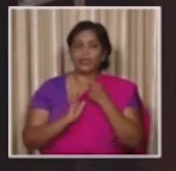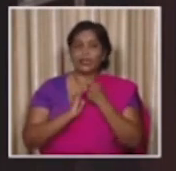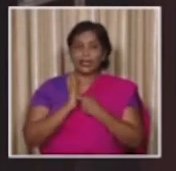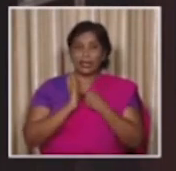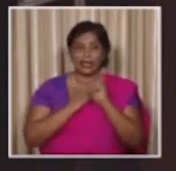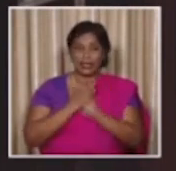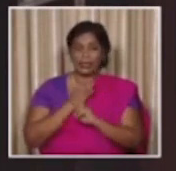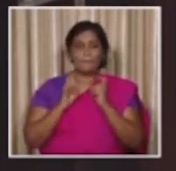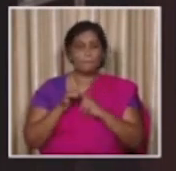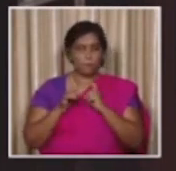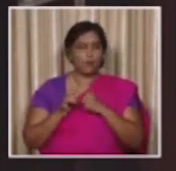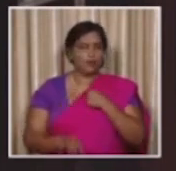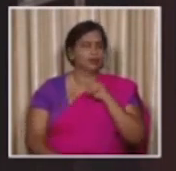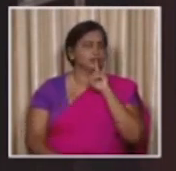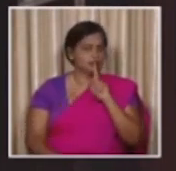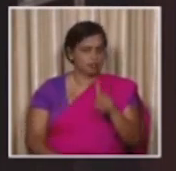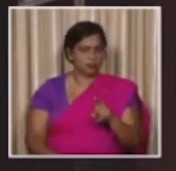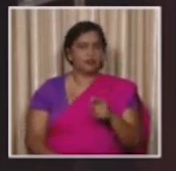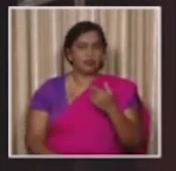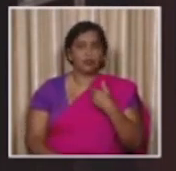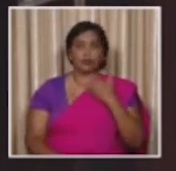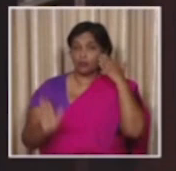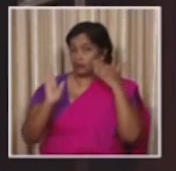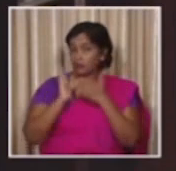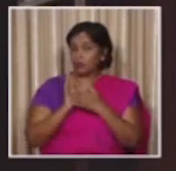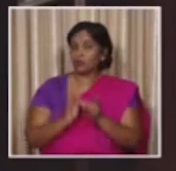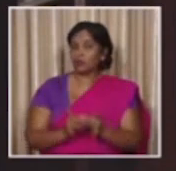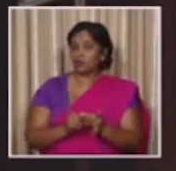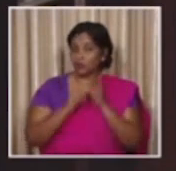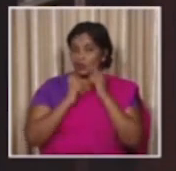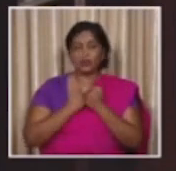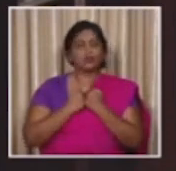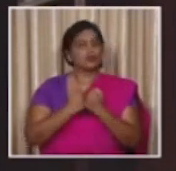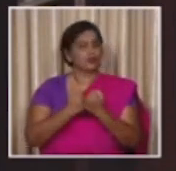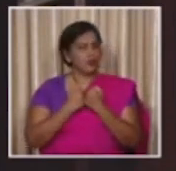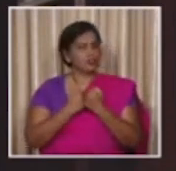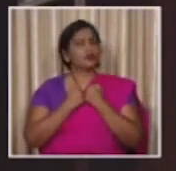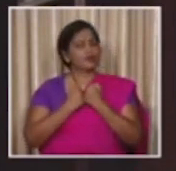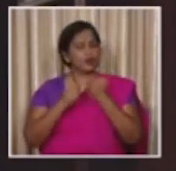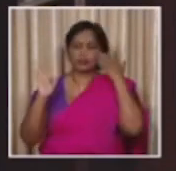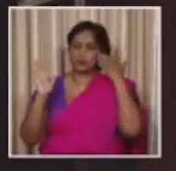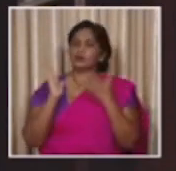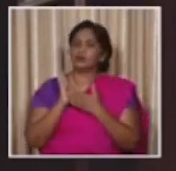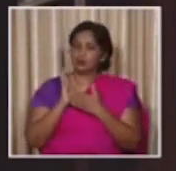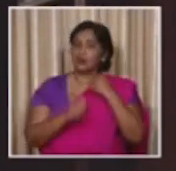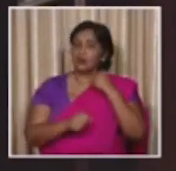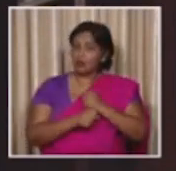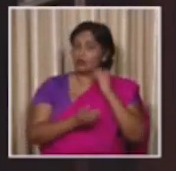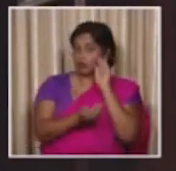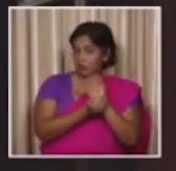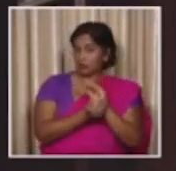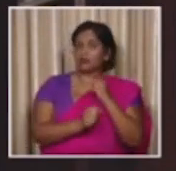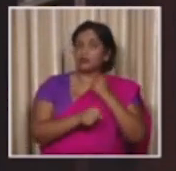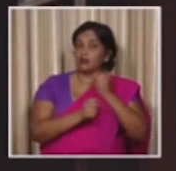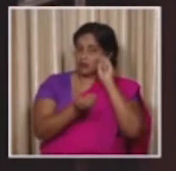ප්‍රශ්නවල ඔබතුමාගෙන් ඉල්ලනවා අපි විශේෂයට අදාළව මේ ප්‍රවාහන ක්ෂේත්‍රය නම් ප්‍රවාහනයකට අවතාරයි රාජ්‍ය ආරක්ෂාව නම්